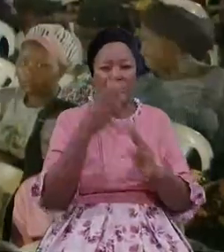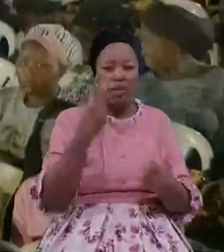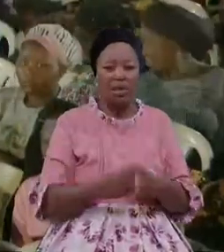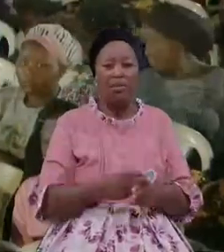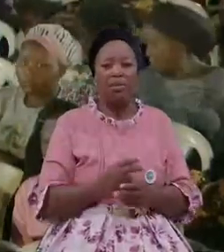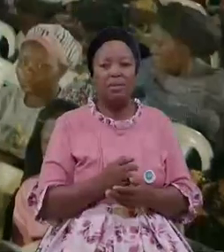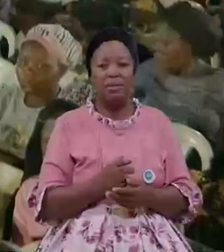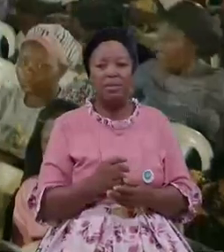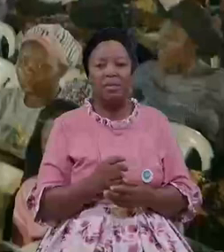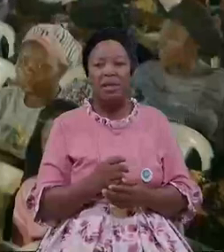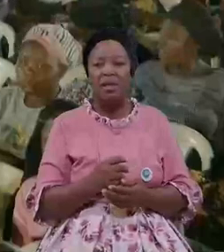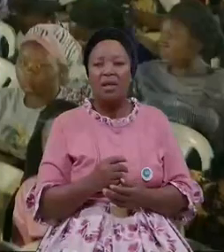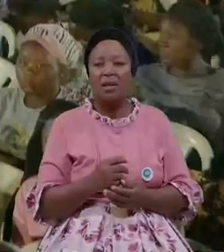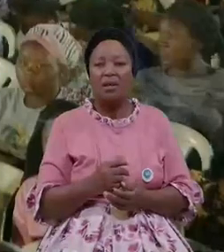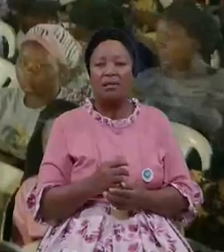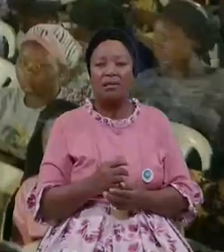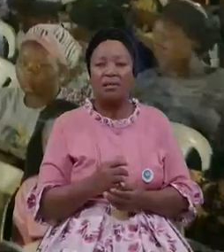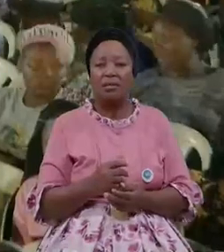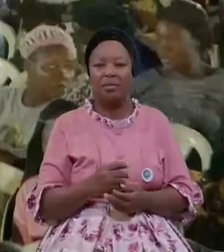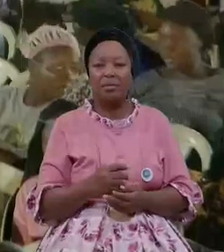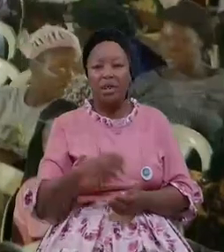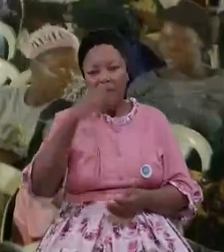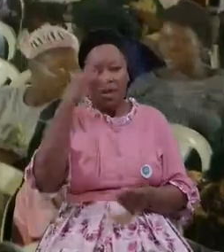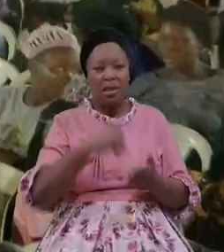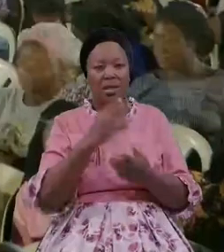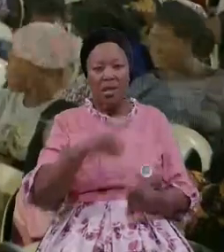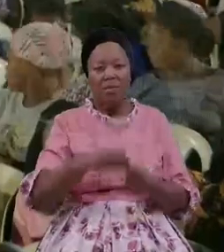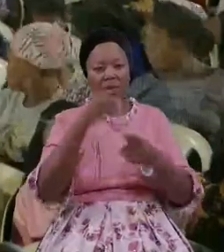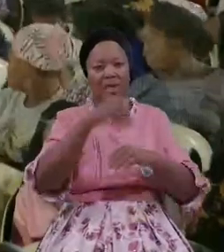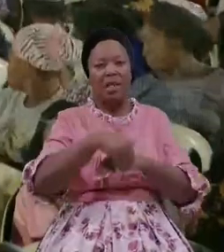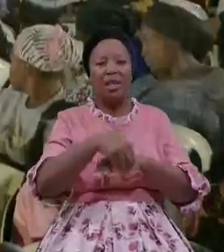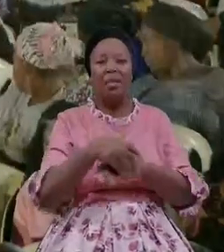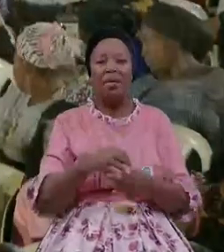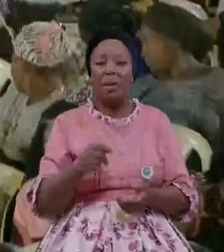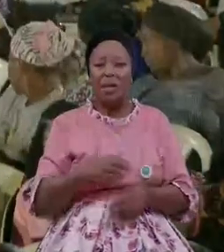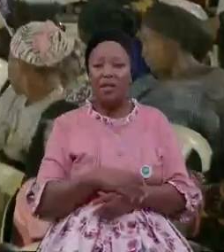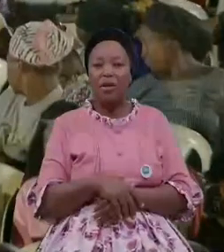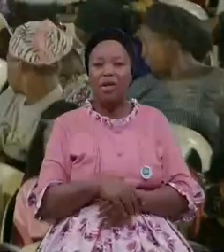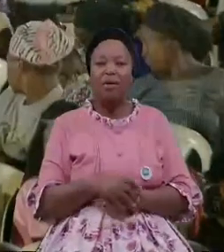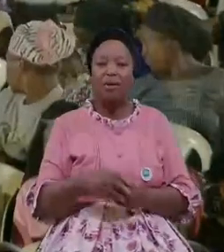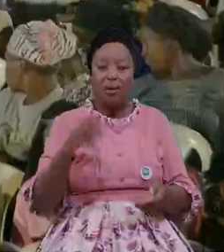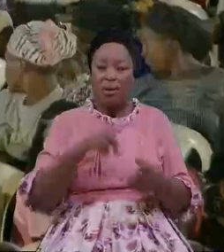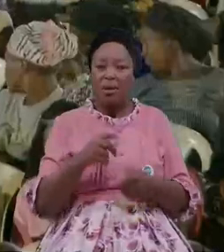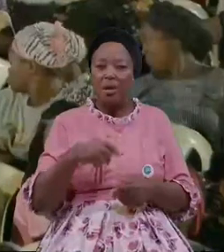fuir c'est une soirée spéciale parce que il il y aura